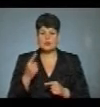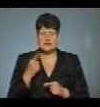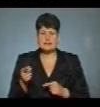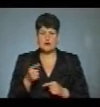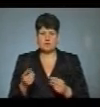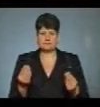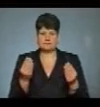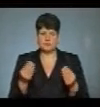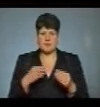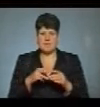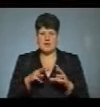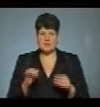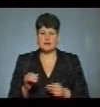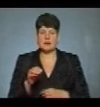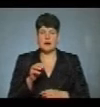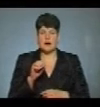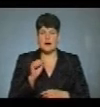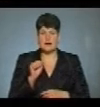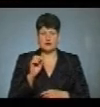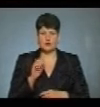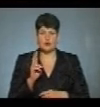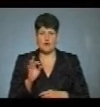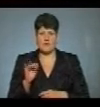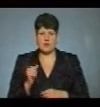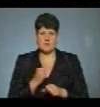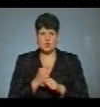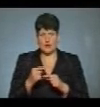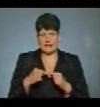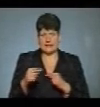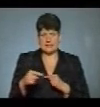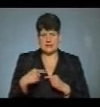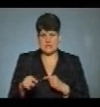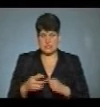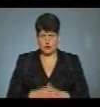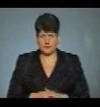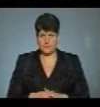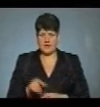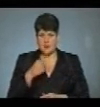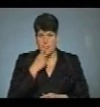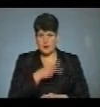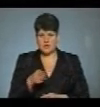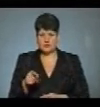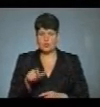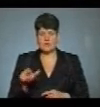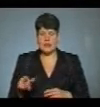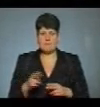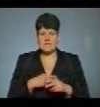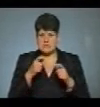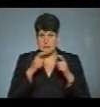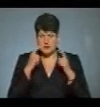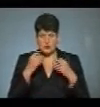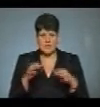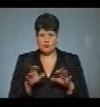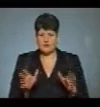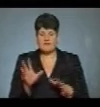тернопільських супермаркетів. Покупець Антон Коваль – підприємець, працює дистанційно. В цьому закладі я бачу, без масок людей не пускають, тобто